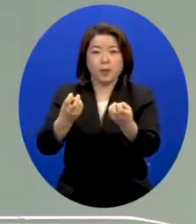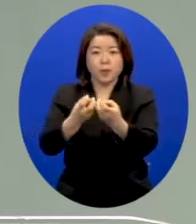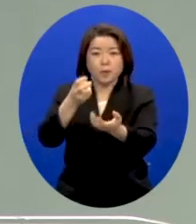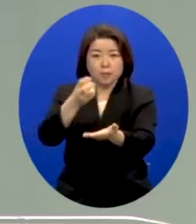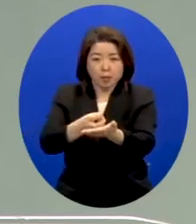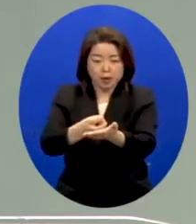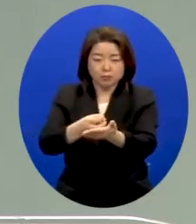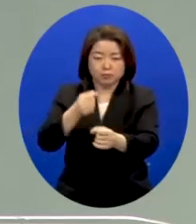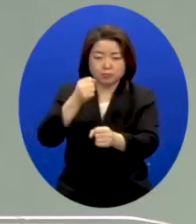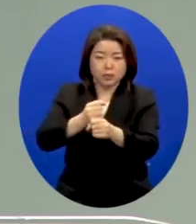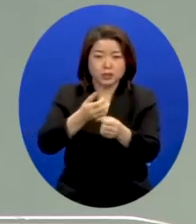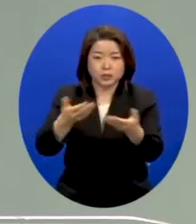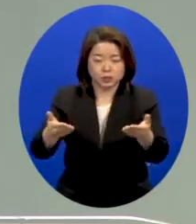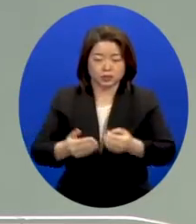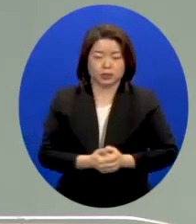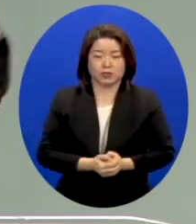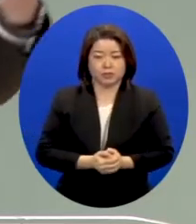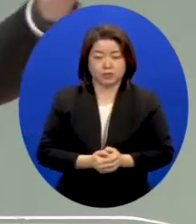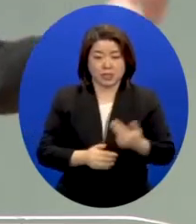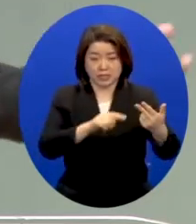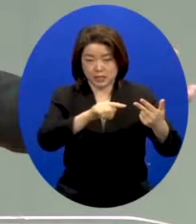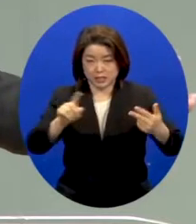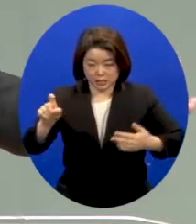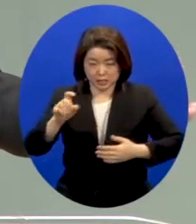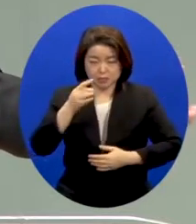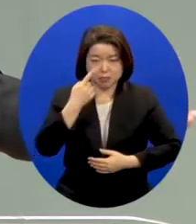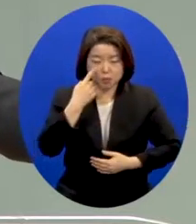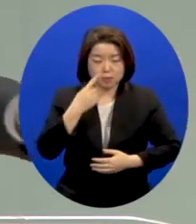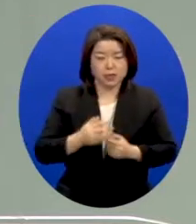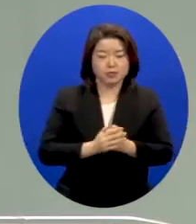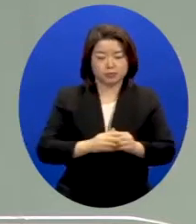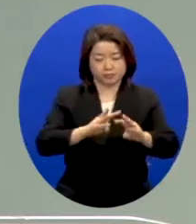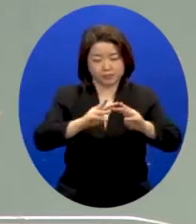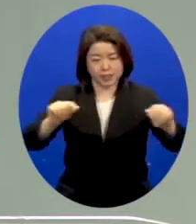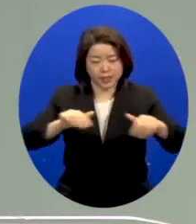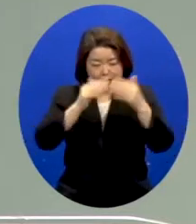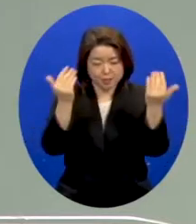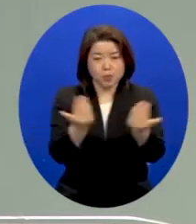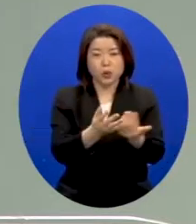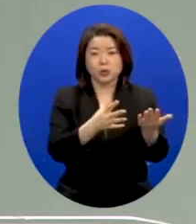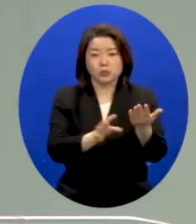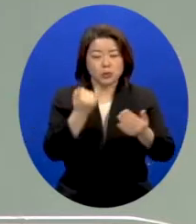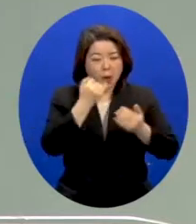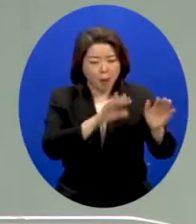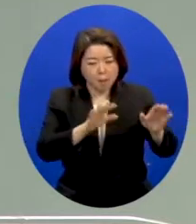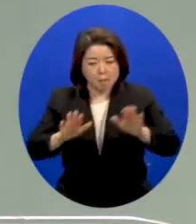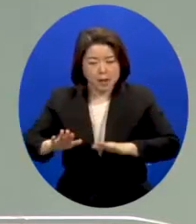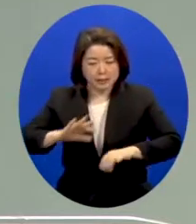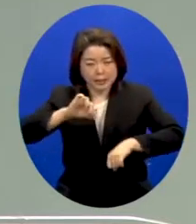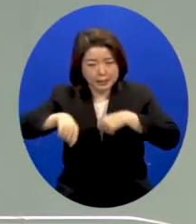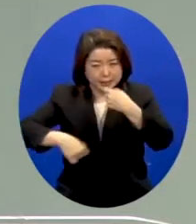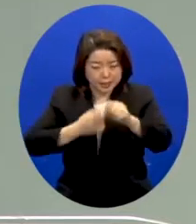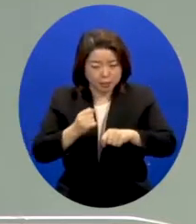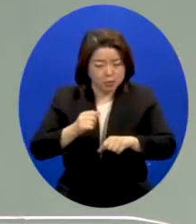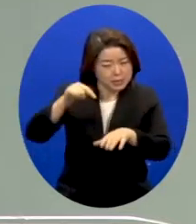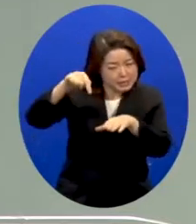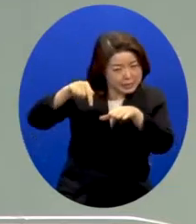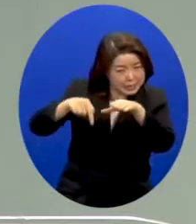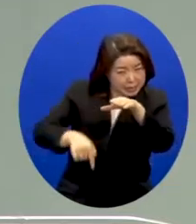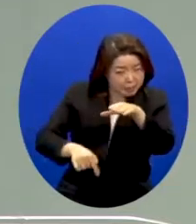7절에서 10절에 보면 땅의 모든 만물 들 바다에 사는 생물들 깊은 받아